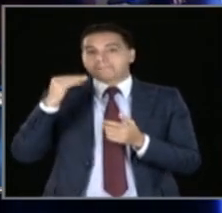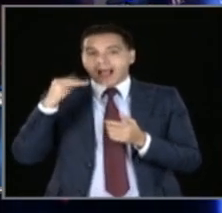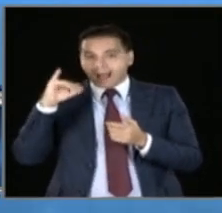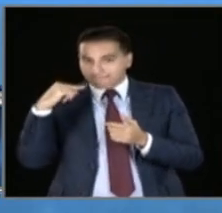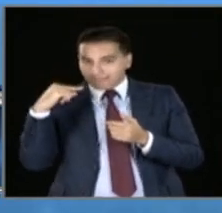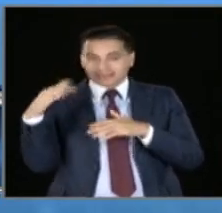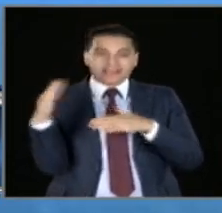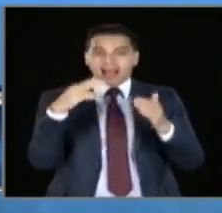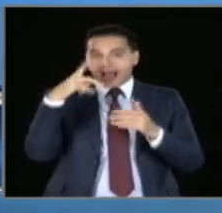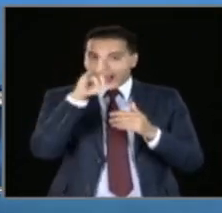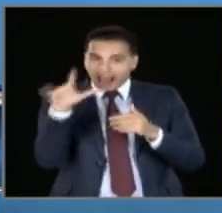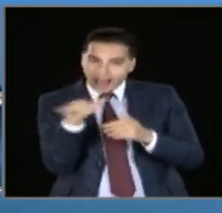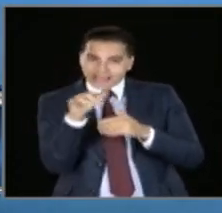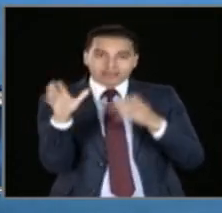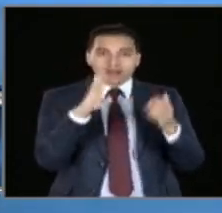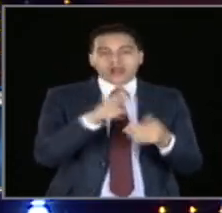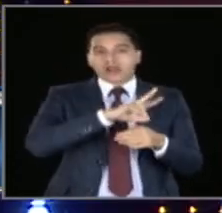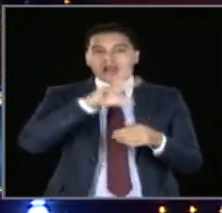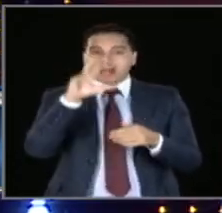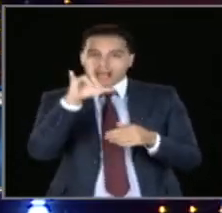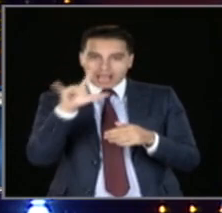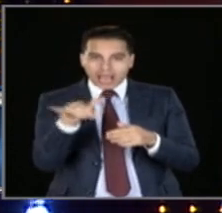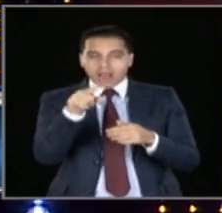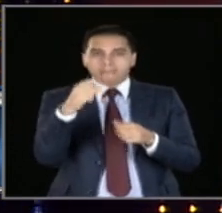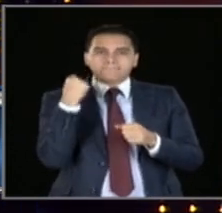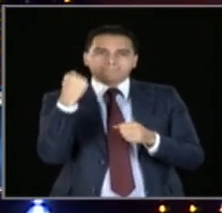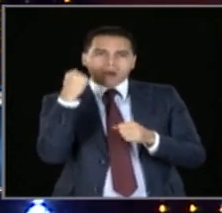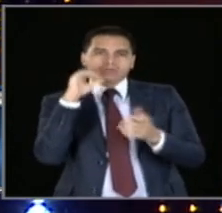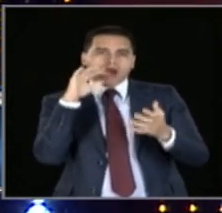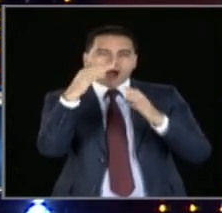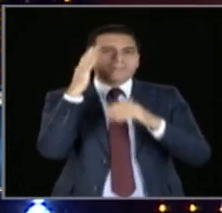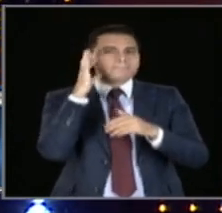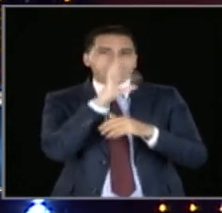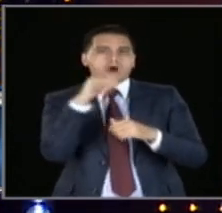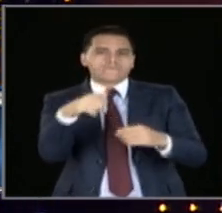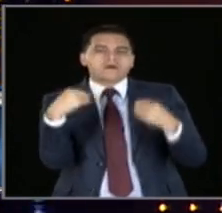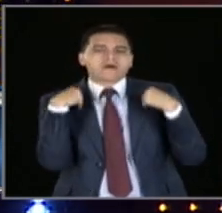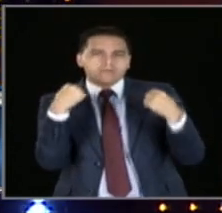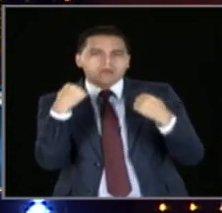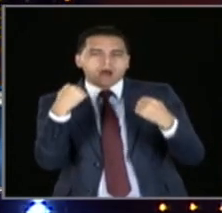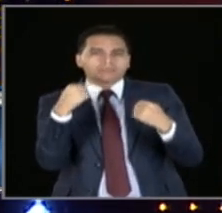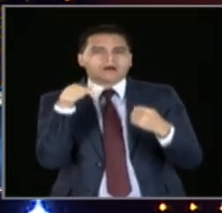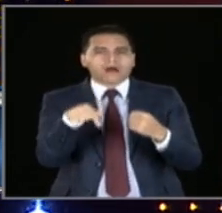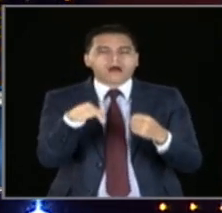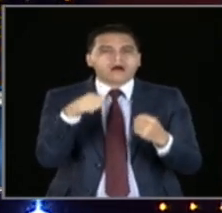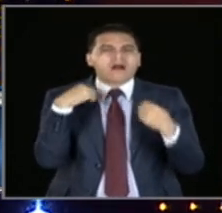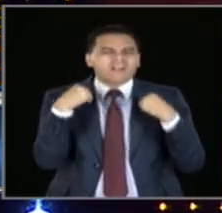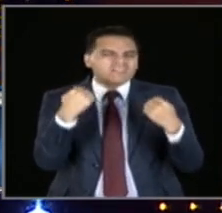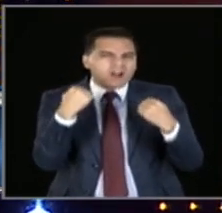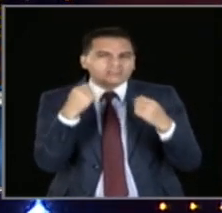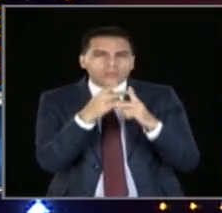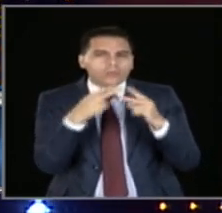رياضه محمد علي كلاي هو بطل عالمي باحدى الرياضات فما هي